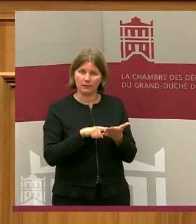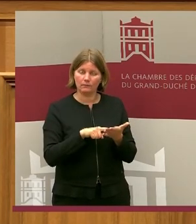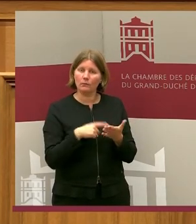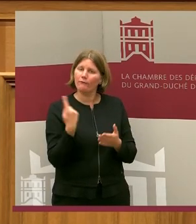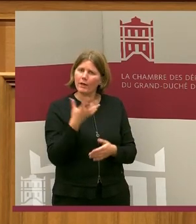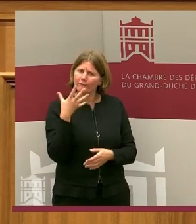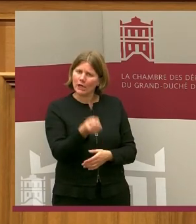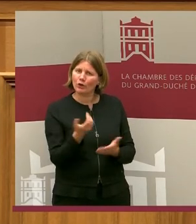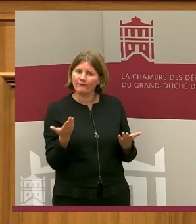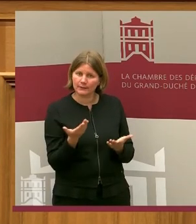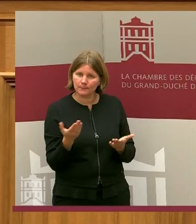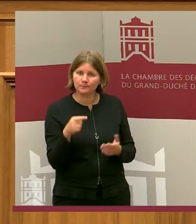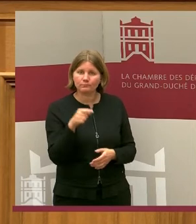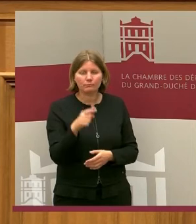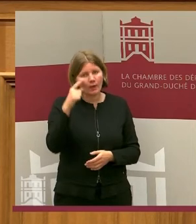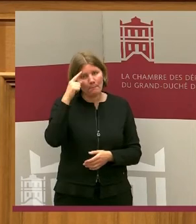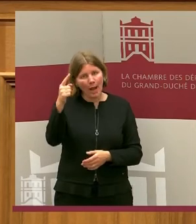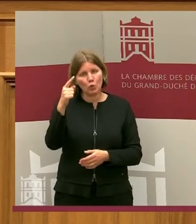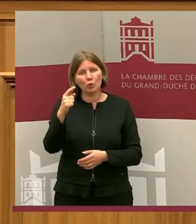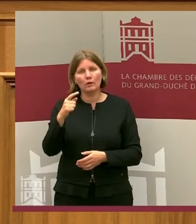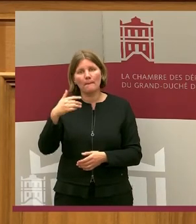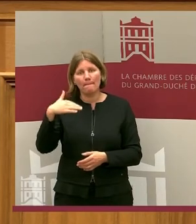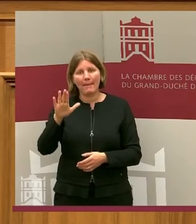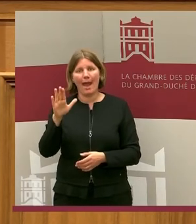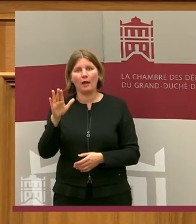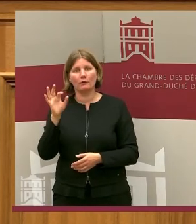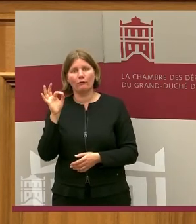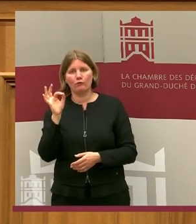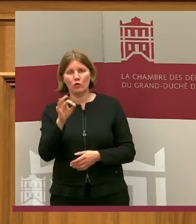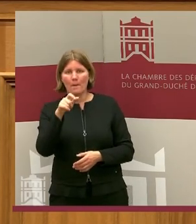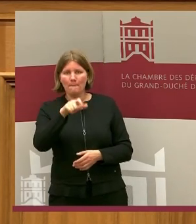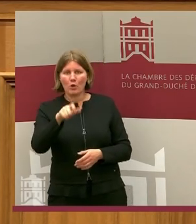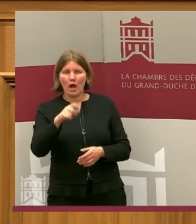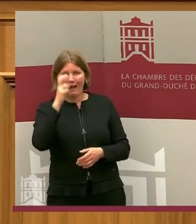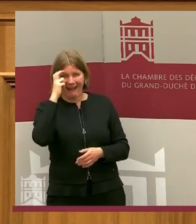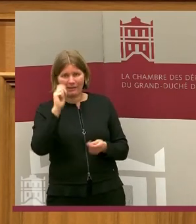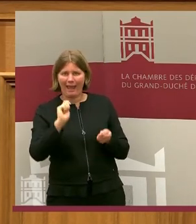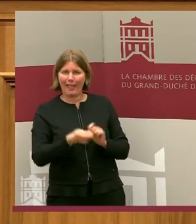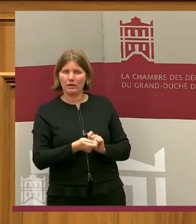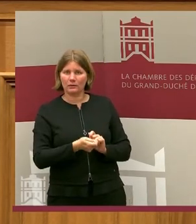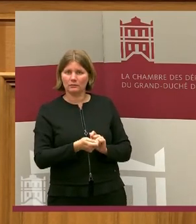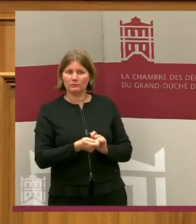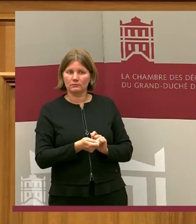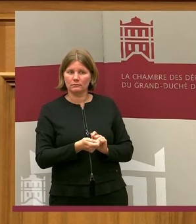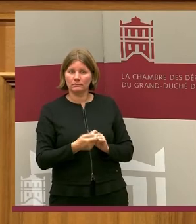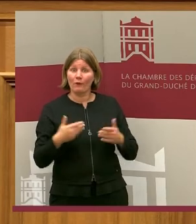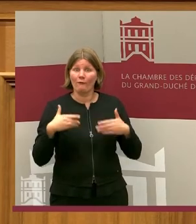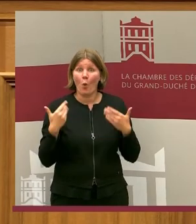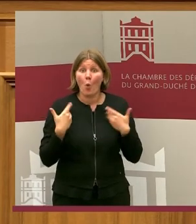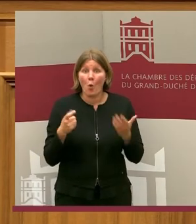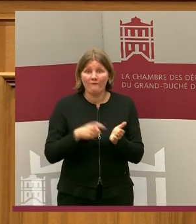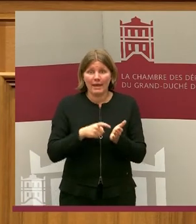fest, dass sich die Meinung von der Majorität zum Bürgerrat geändert hat. Das Friedals, weil